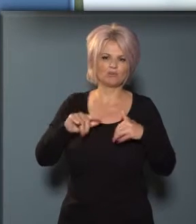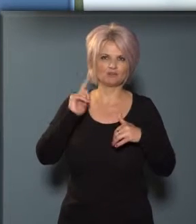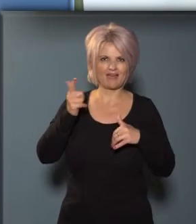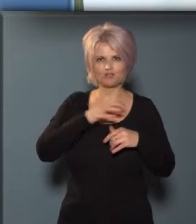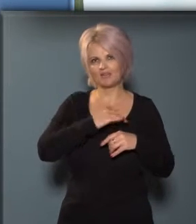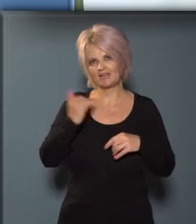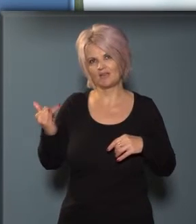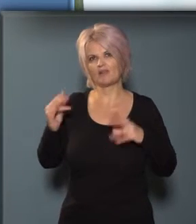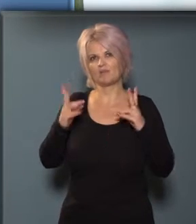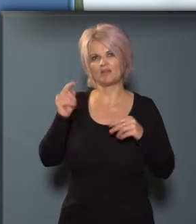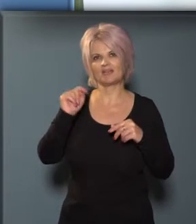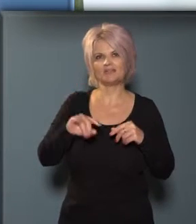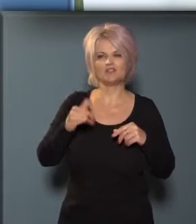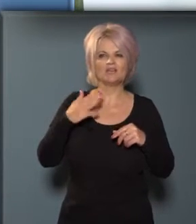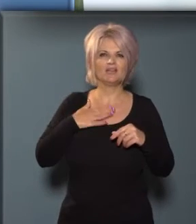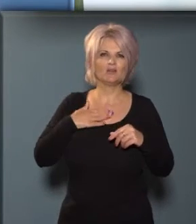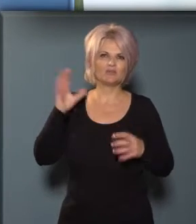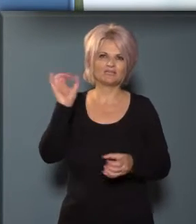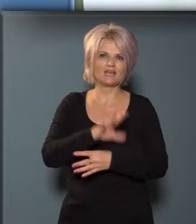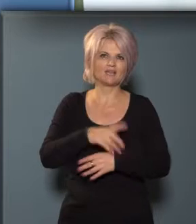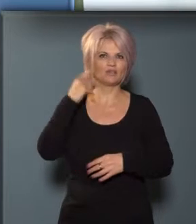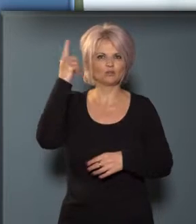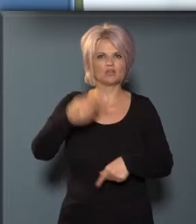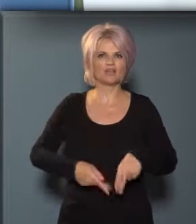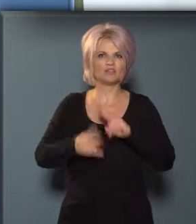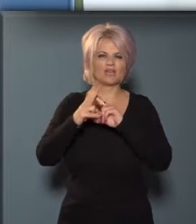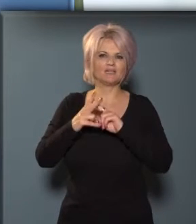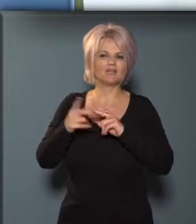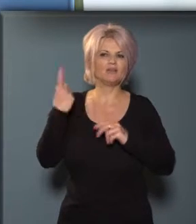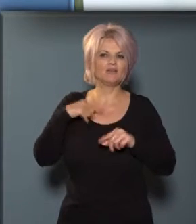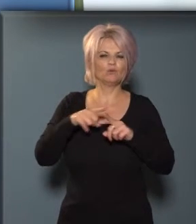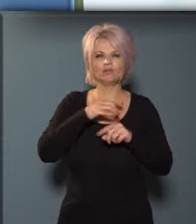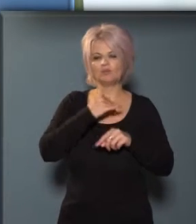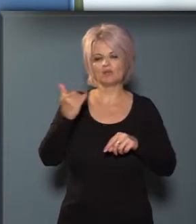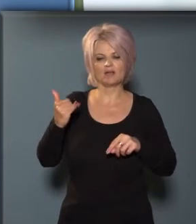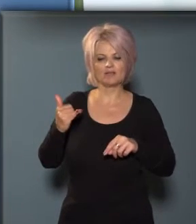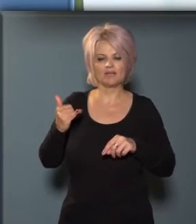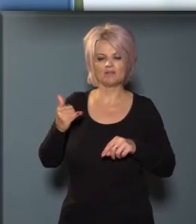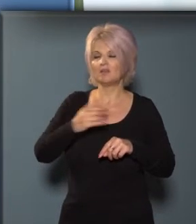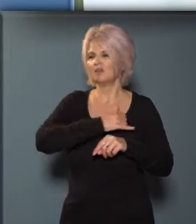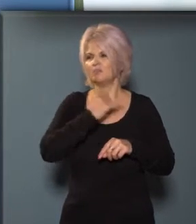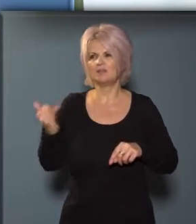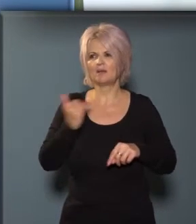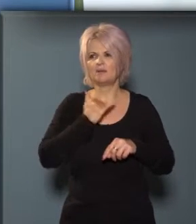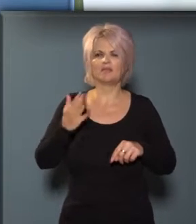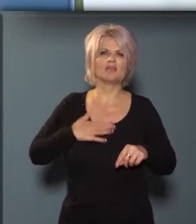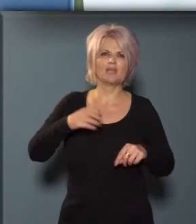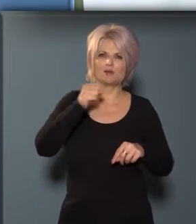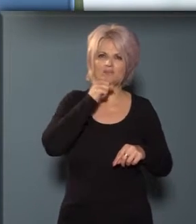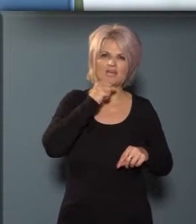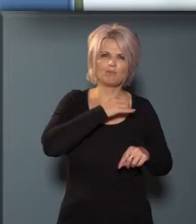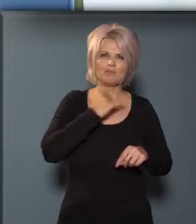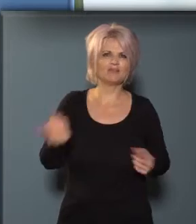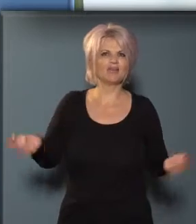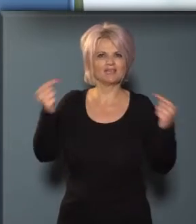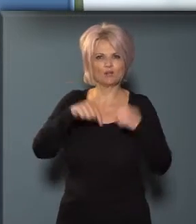éve vannak itt, és nekünk is nagy szerencse, mert tudnak segíteni, mert hiszen volt olyan év, amikor aki élt és mozgott az én óvodámba, az mindenki